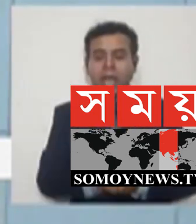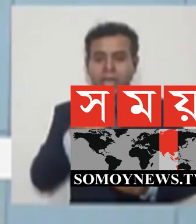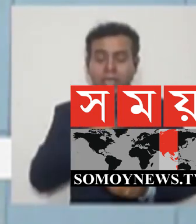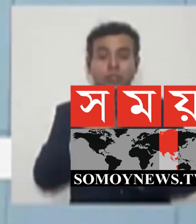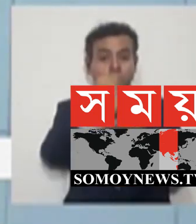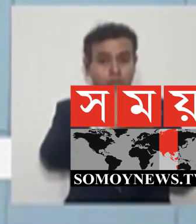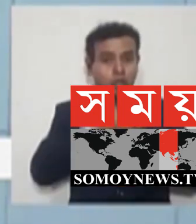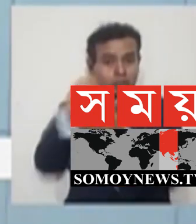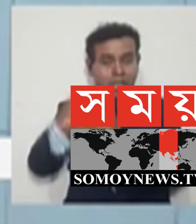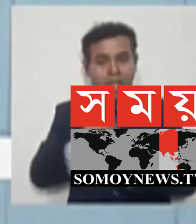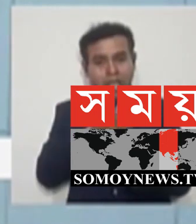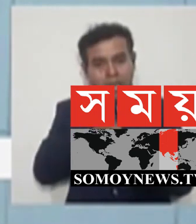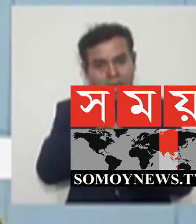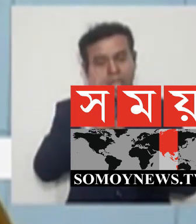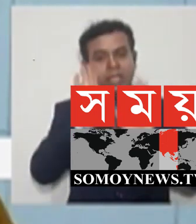করি।